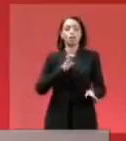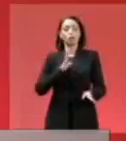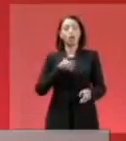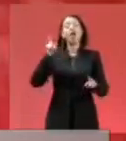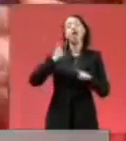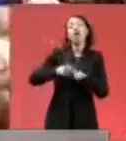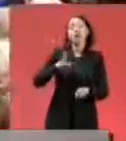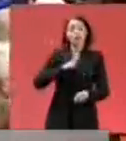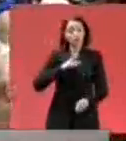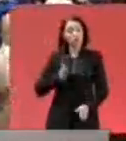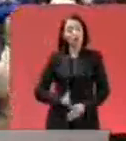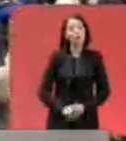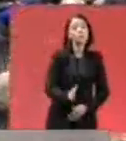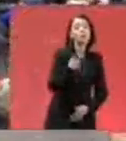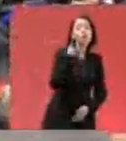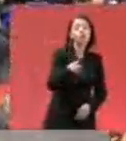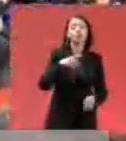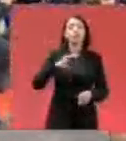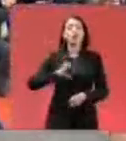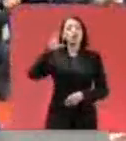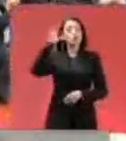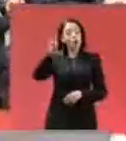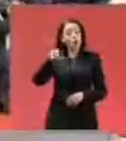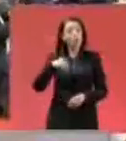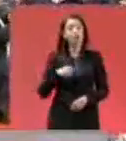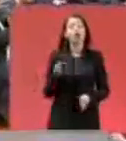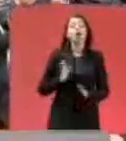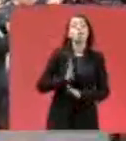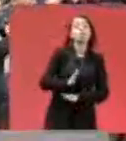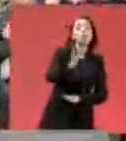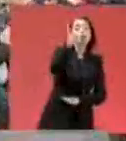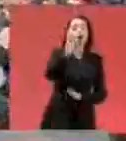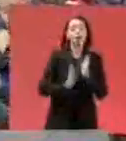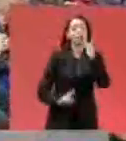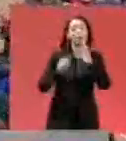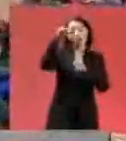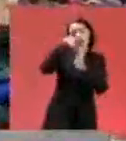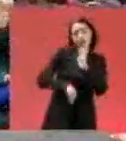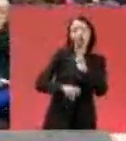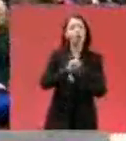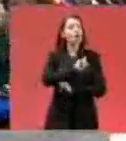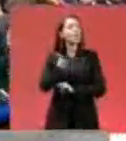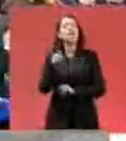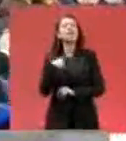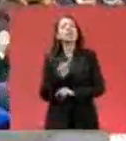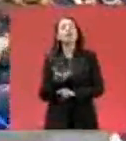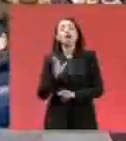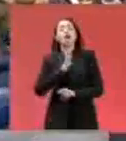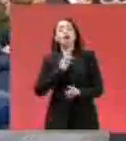Πατριωτισμός είναι να προχωράει μπροστά η χώρα, να σηκώνει την κοινωνία μπροστά και ψηλά. Δεν είναι